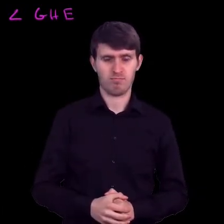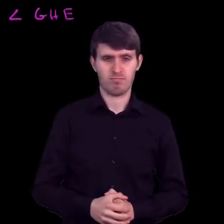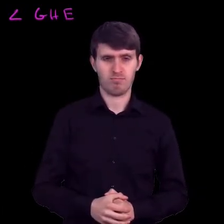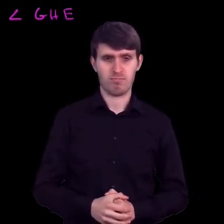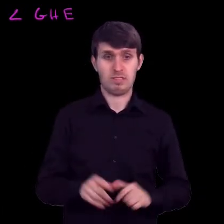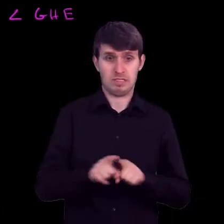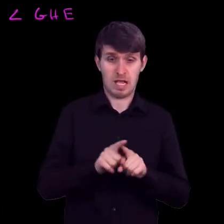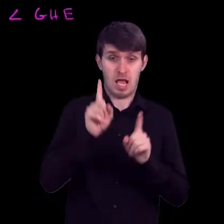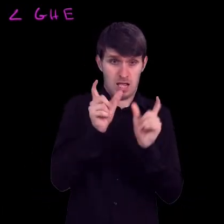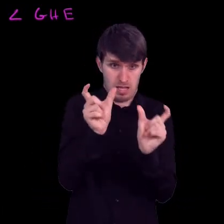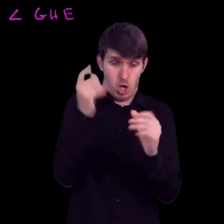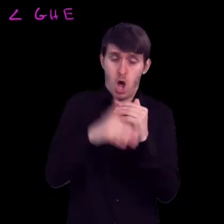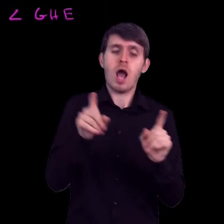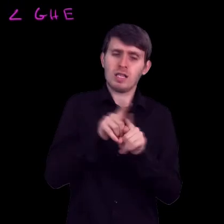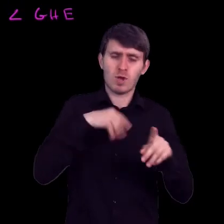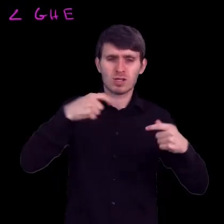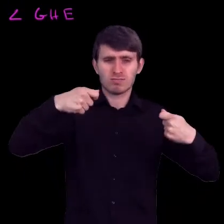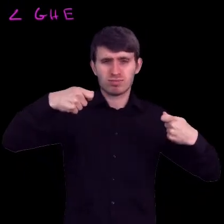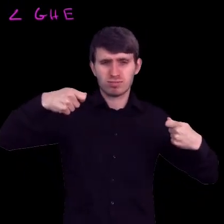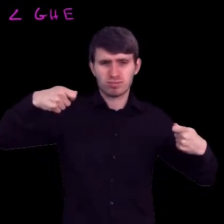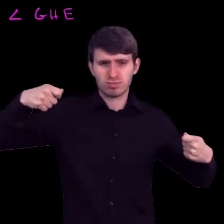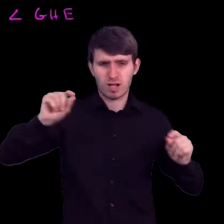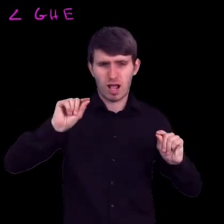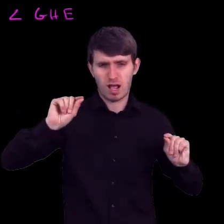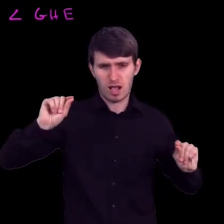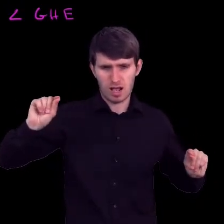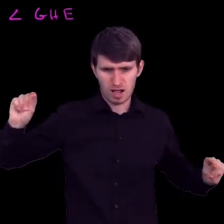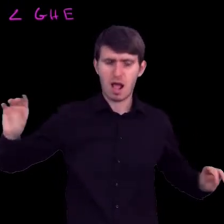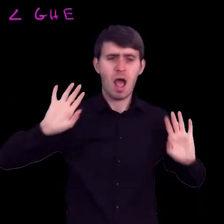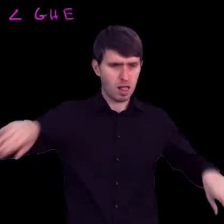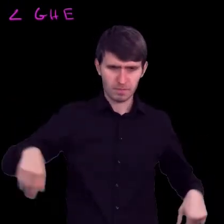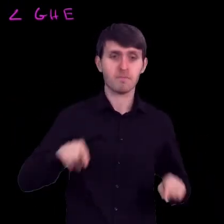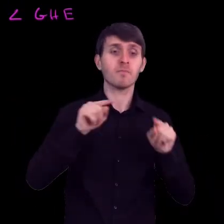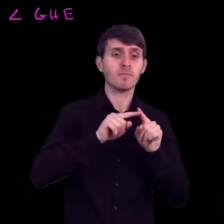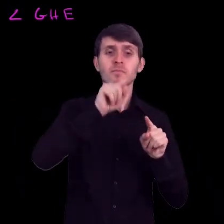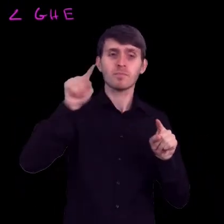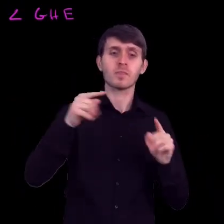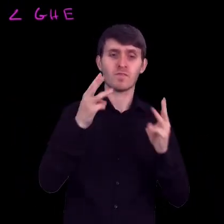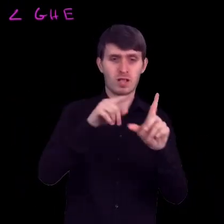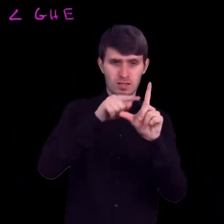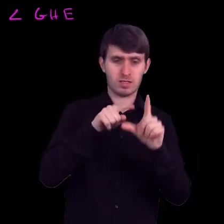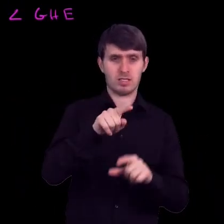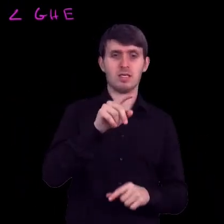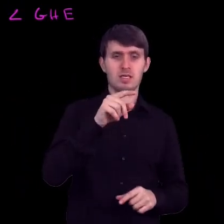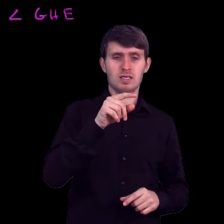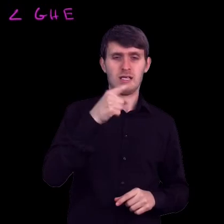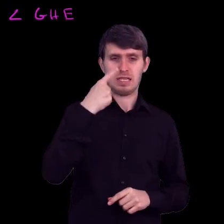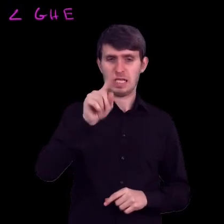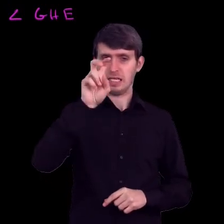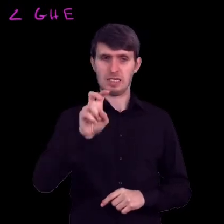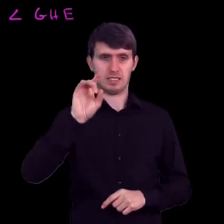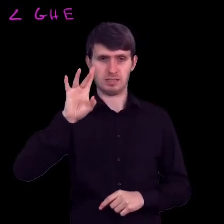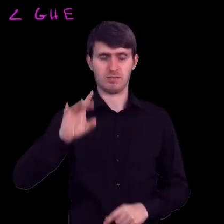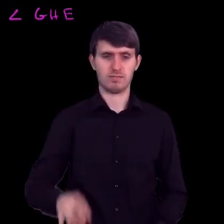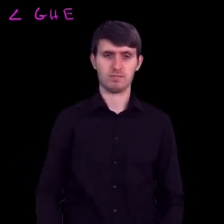półprostą i T, bo przecież możemy przedłużyć linię za ten punkt, to byłby to kąt D, H, G.